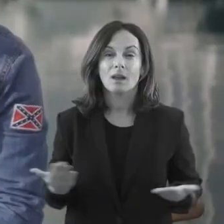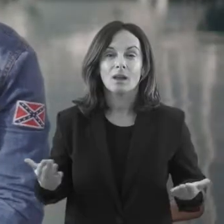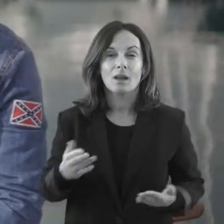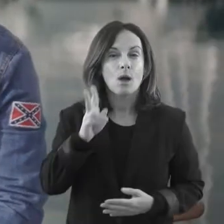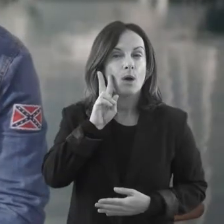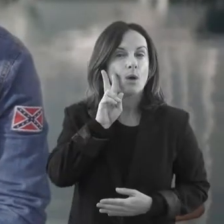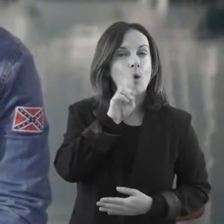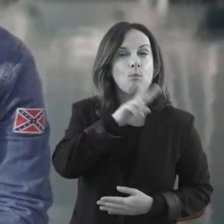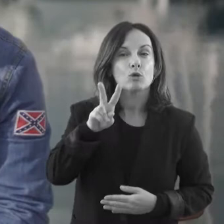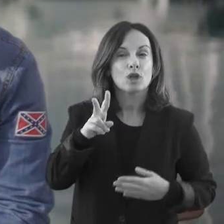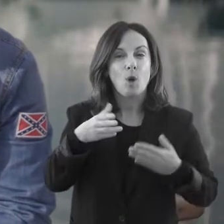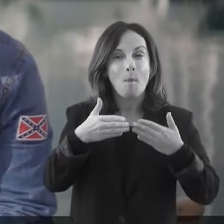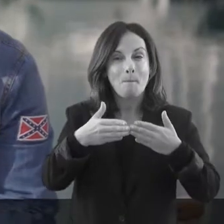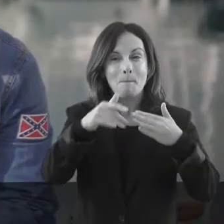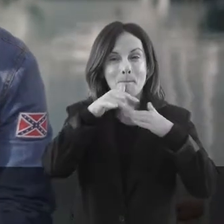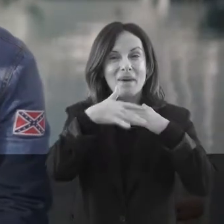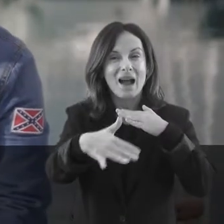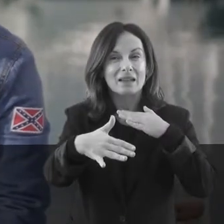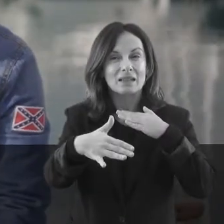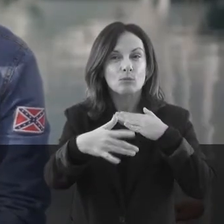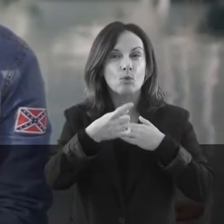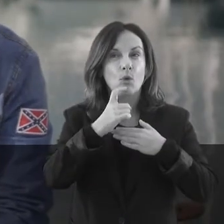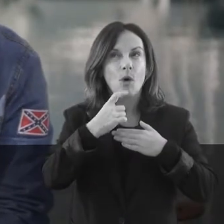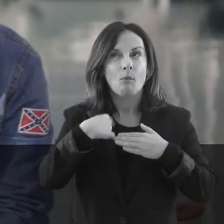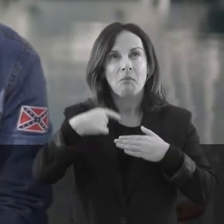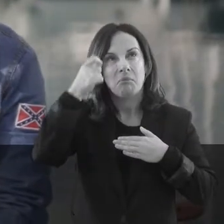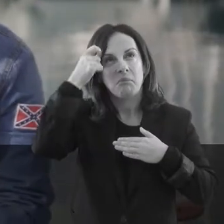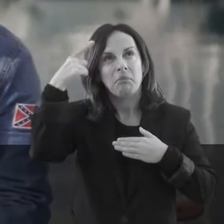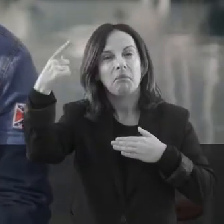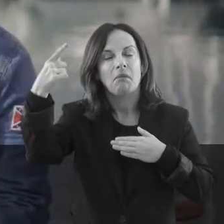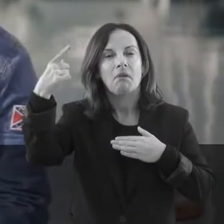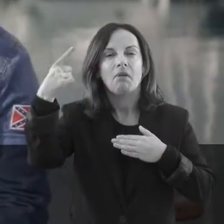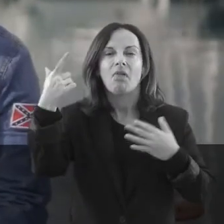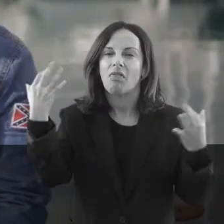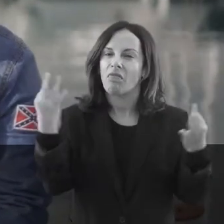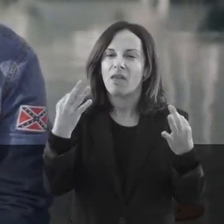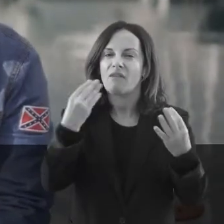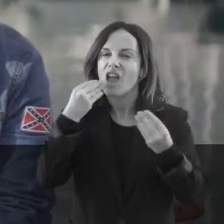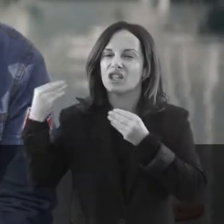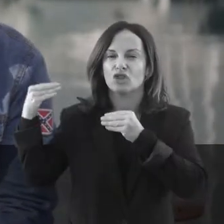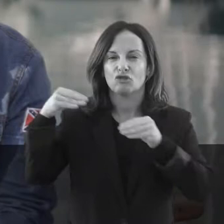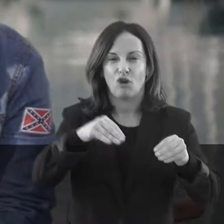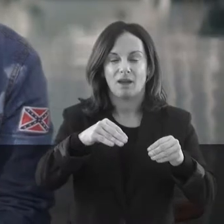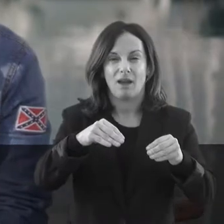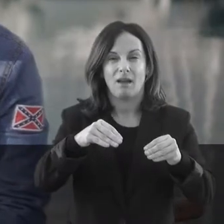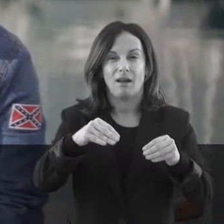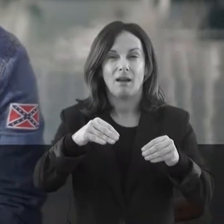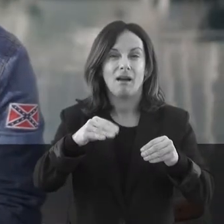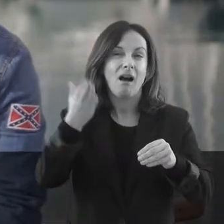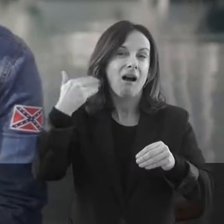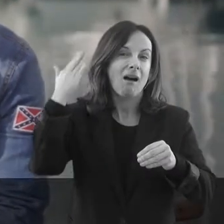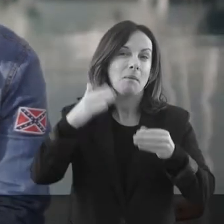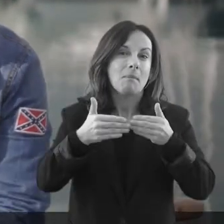Per jo un museu hauria de ser un viatge evolutiu de, dels principis de la navegació fins als nostres